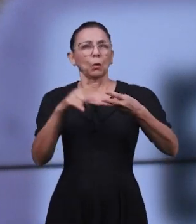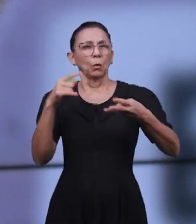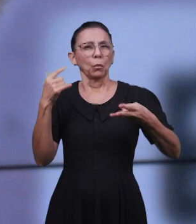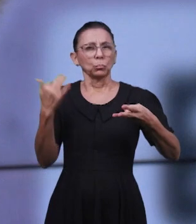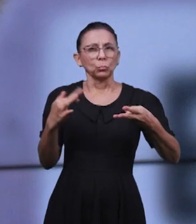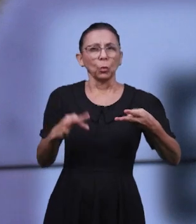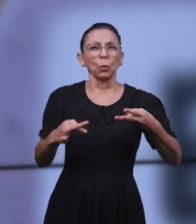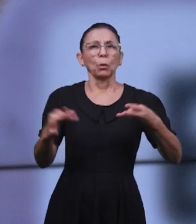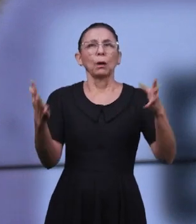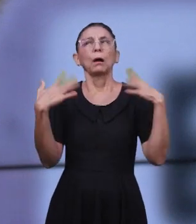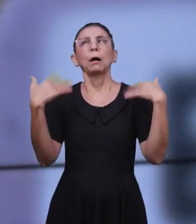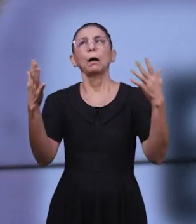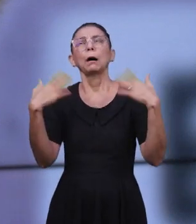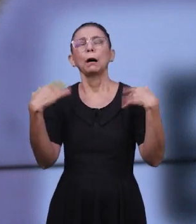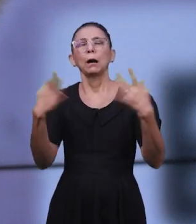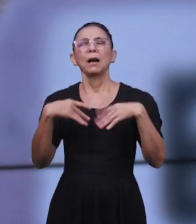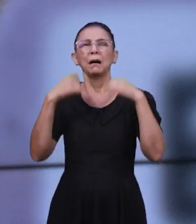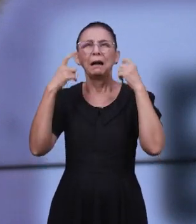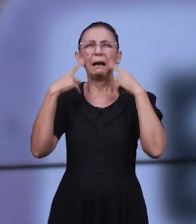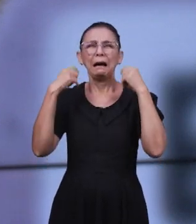il y a avec